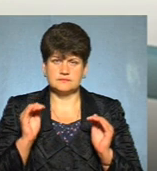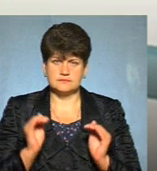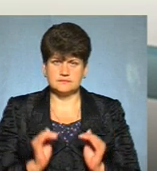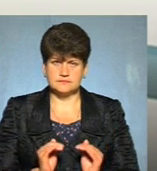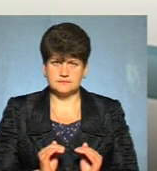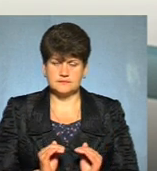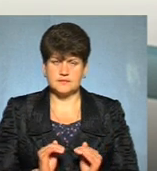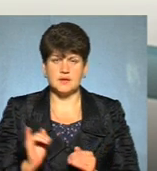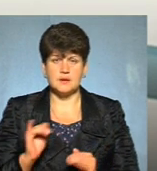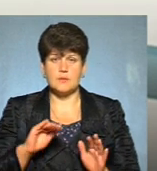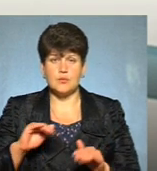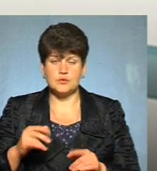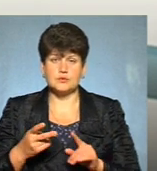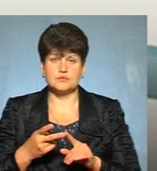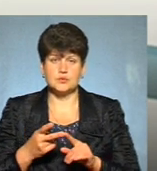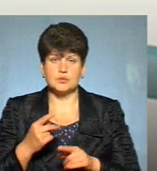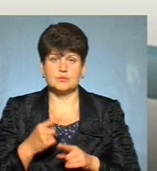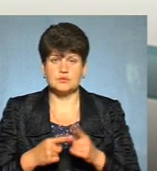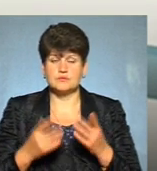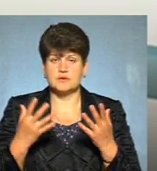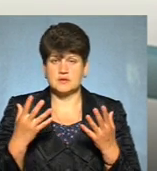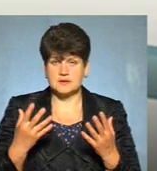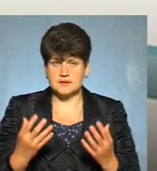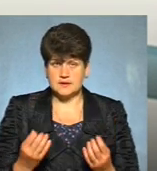І потім в другій половині дня при